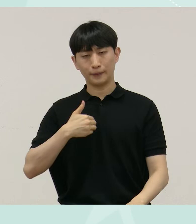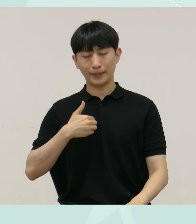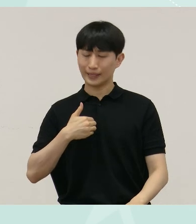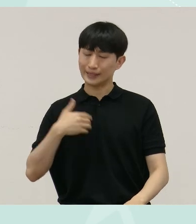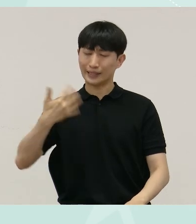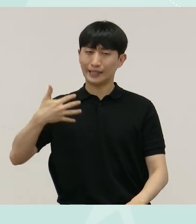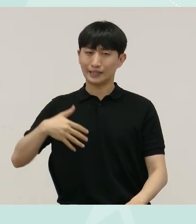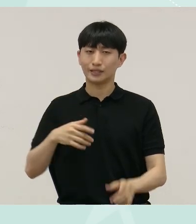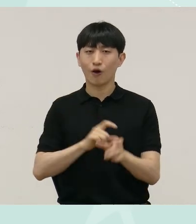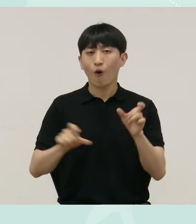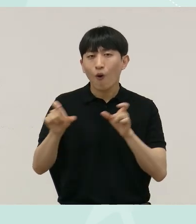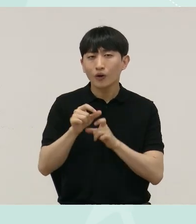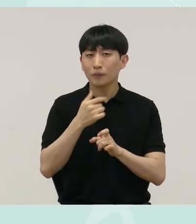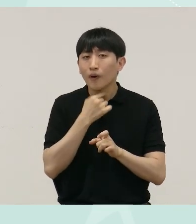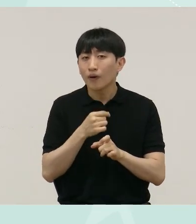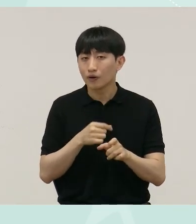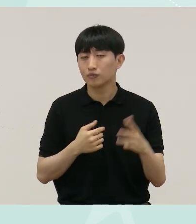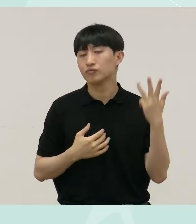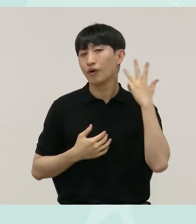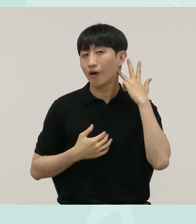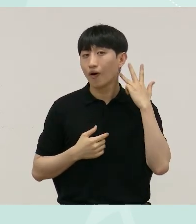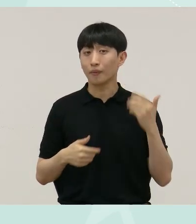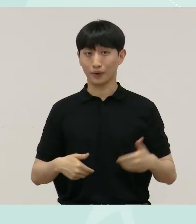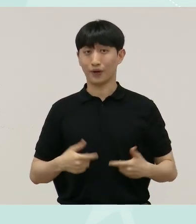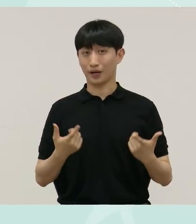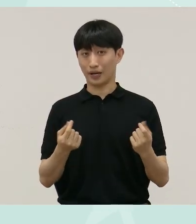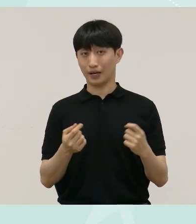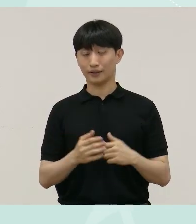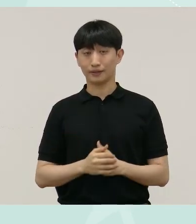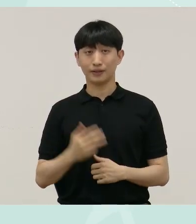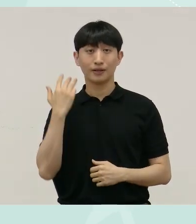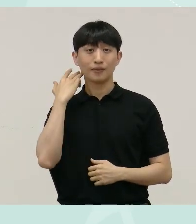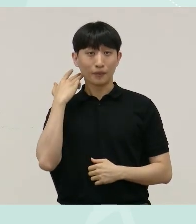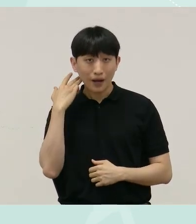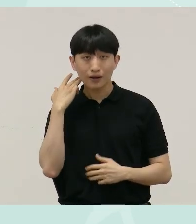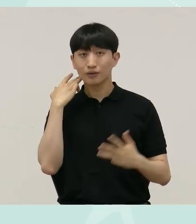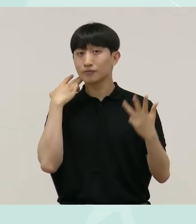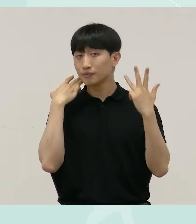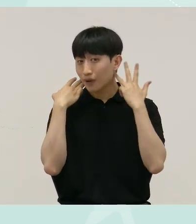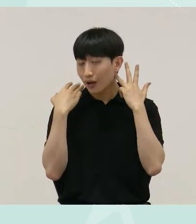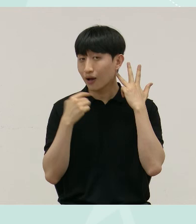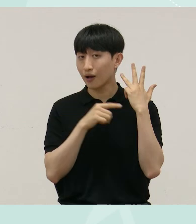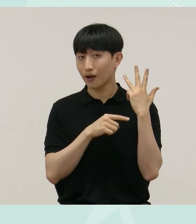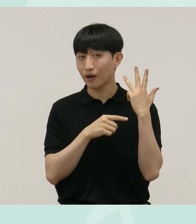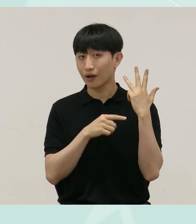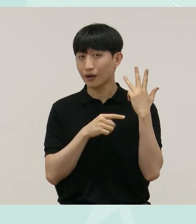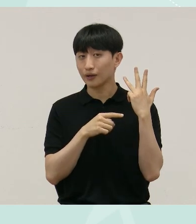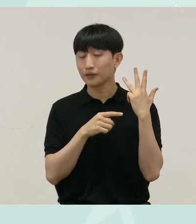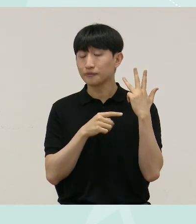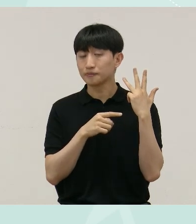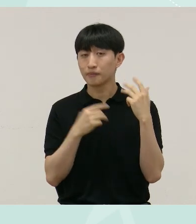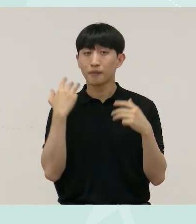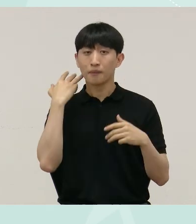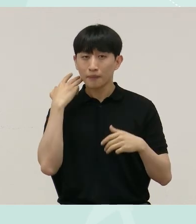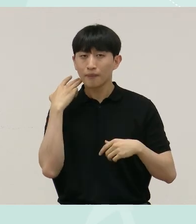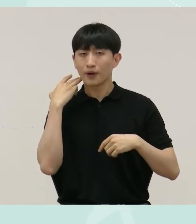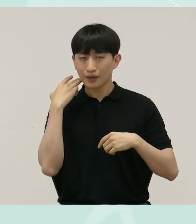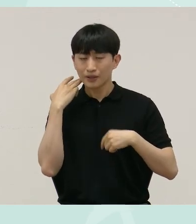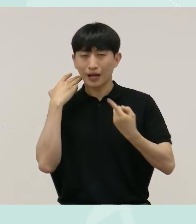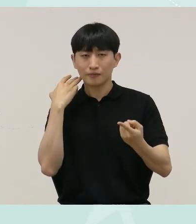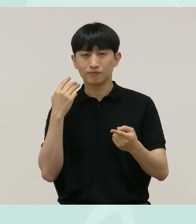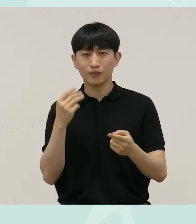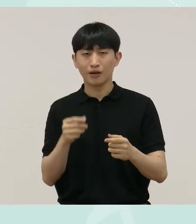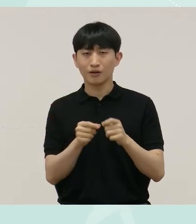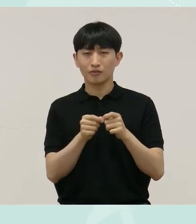고민해 봐야 되고요. 여기서 성인에서의 순차양의에서 첫 번째 수술과 두 번째 수술 간의 간격이 너무 길어서